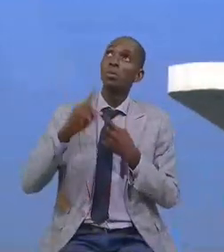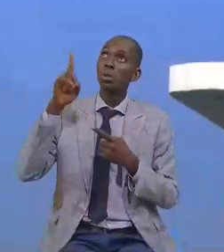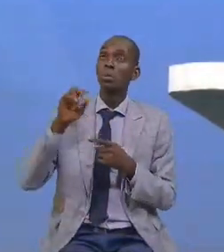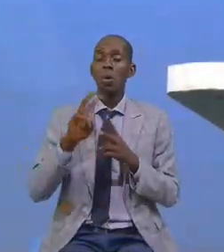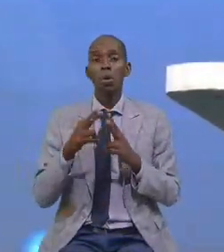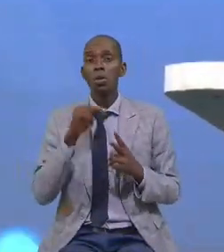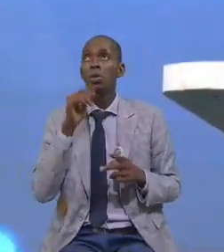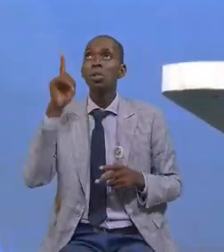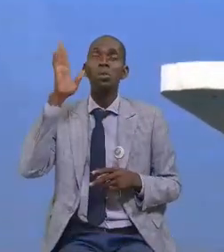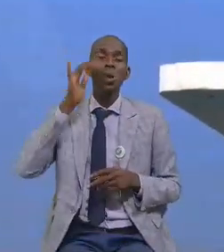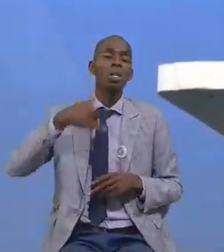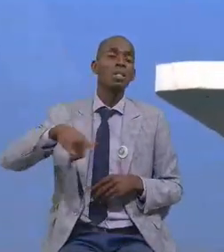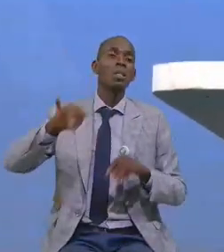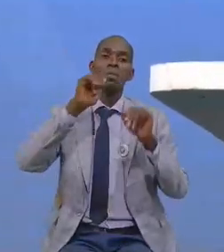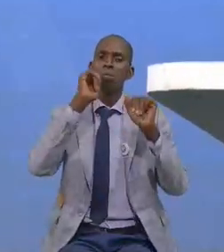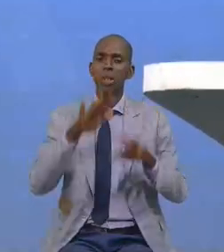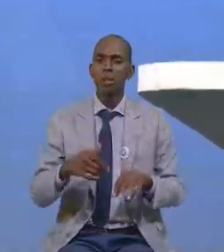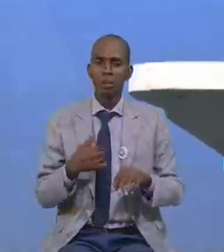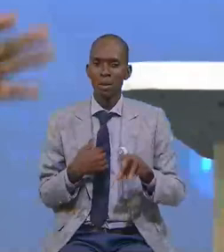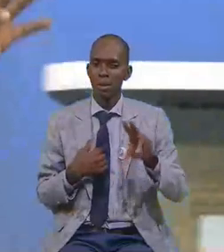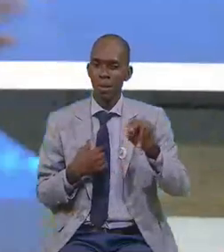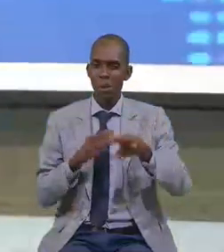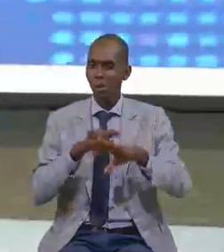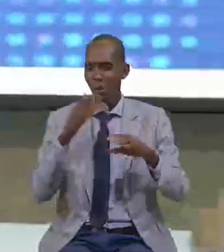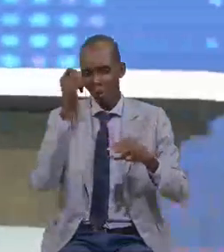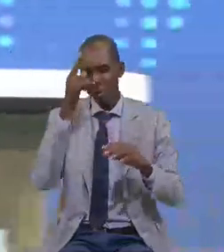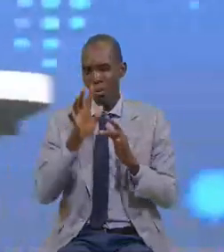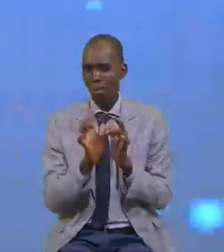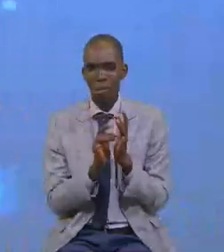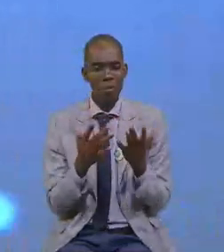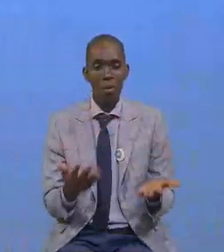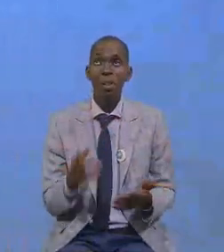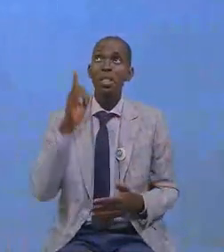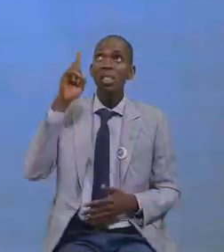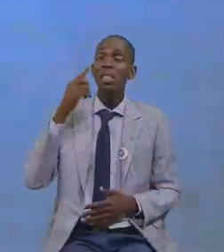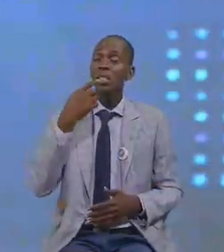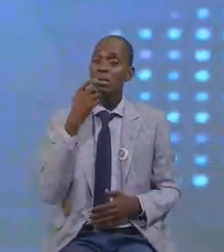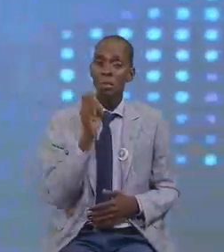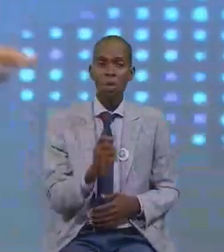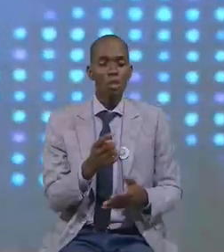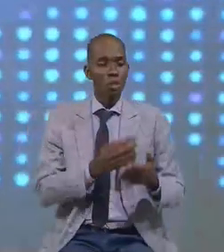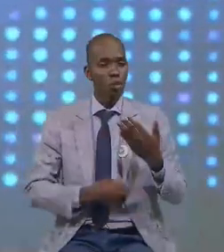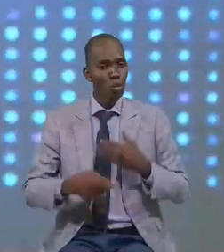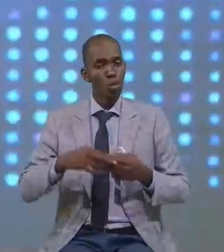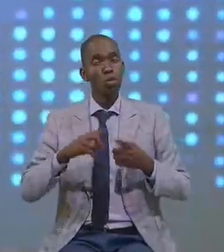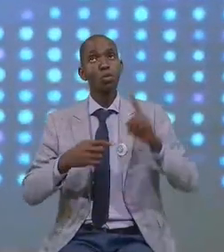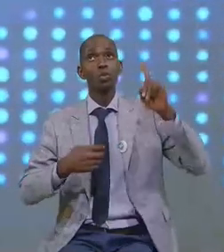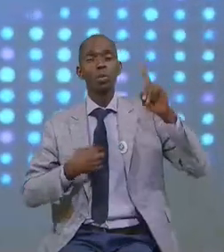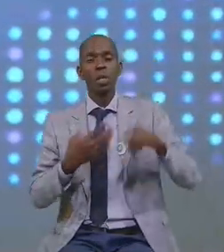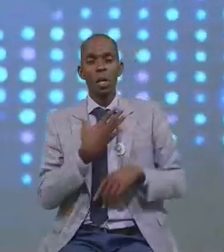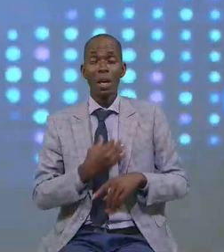cela n'est pas important. Même si je ne reviens pas au Seigneur, il va me bénir. Tu ne connais pas l'Écriture. Revenez à moi et